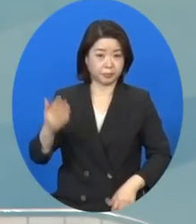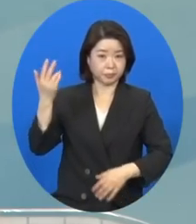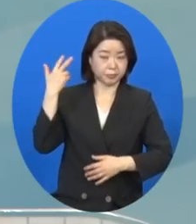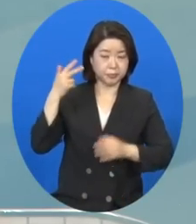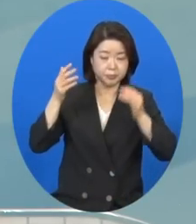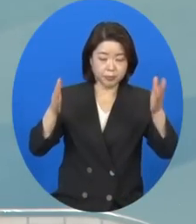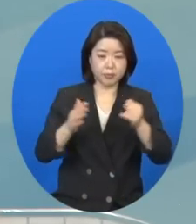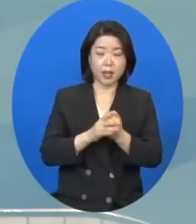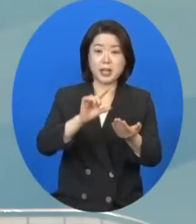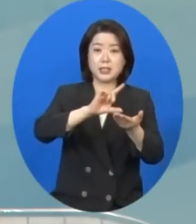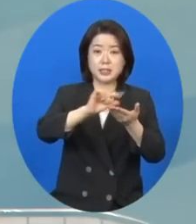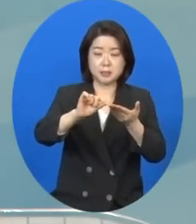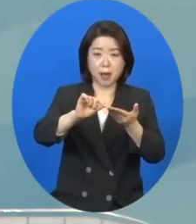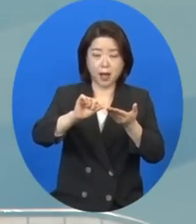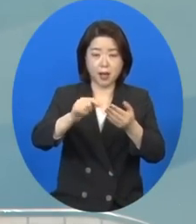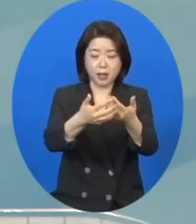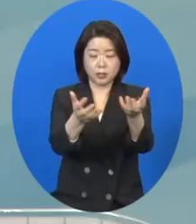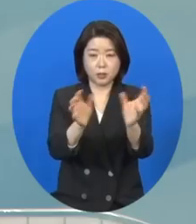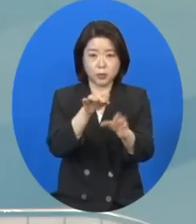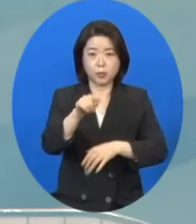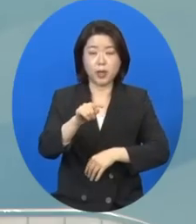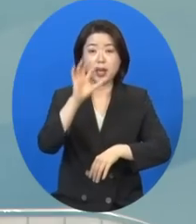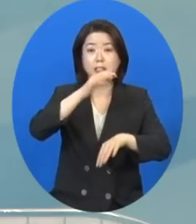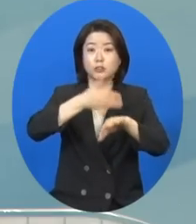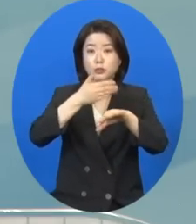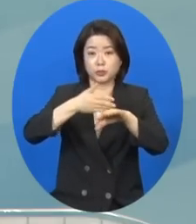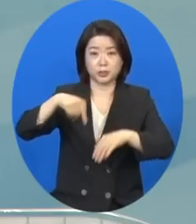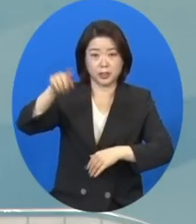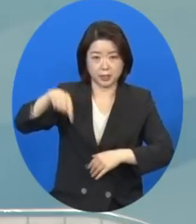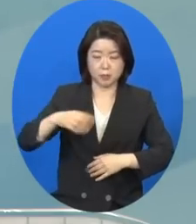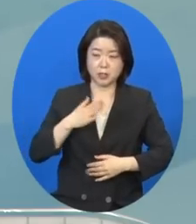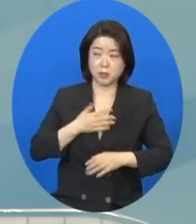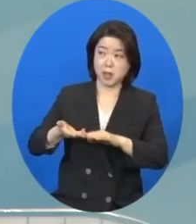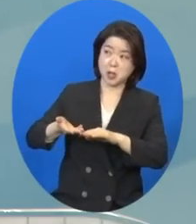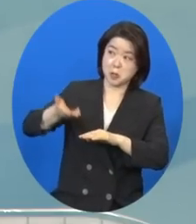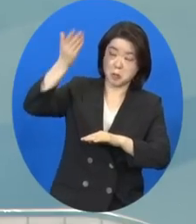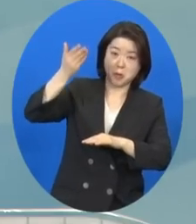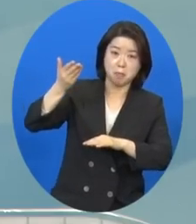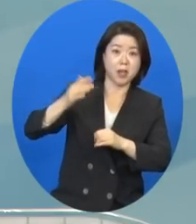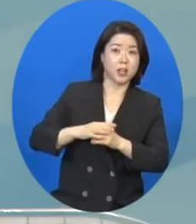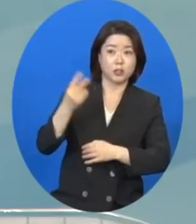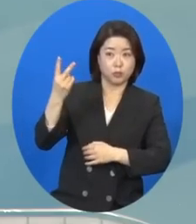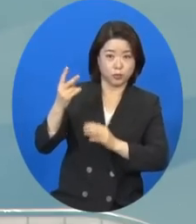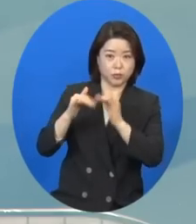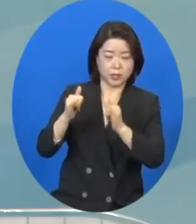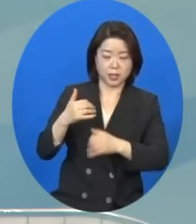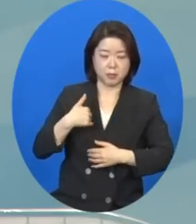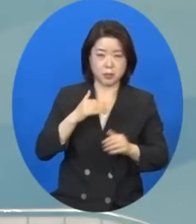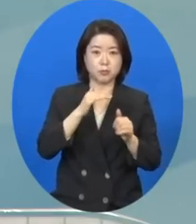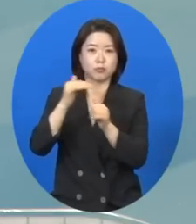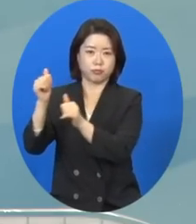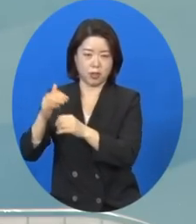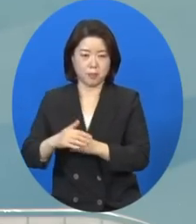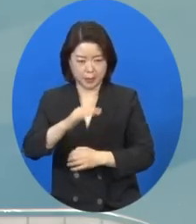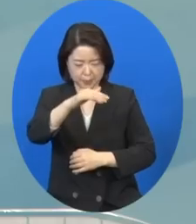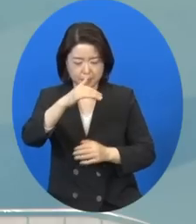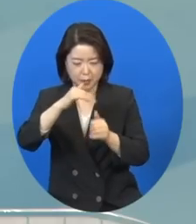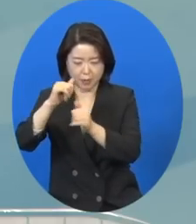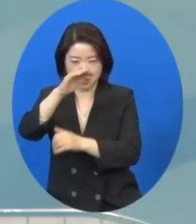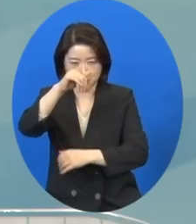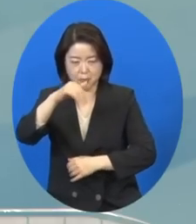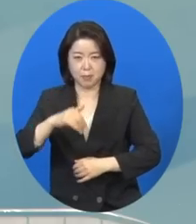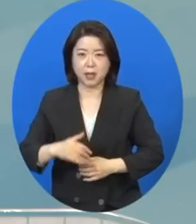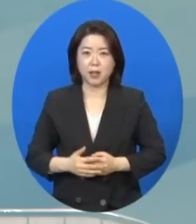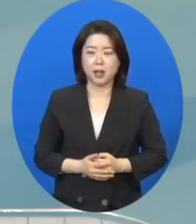지난 주간 지방에 수련회에 다녀왔는데 저보다 한참 선배님이신 목사님 두 분께서 저를 따로 부르시는 거예요 잠깐 와부라는 거예요